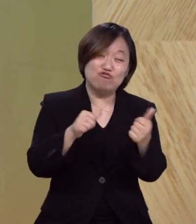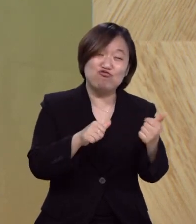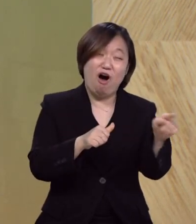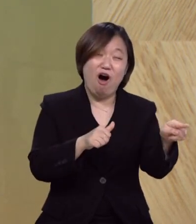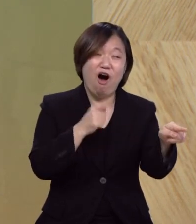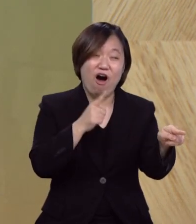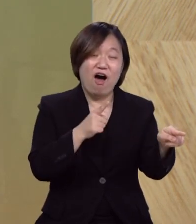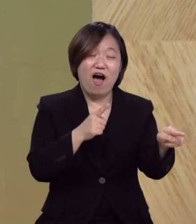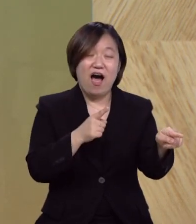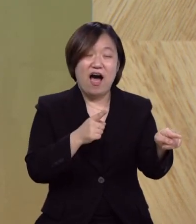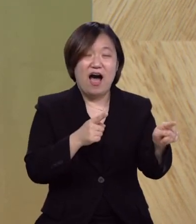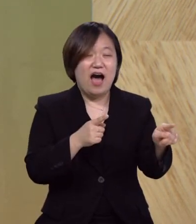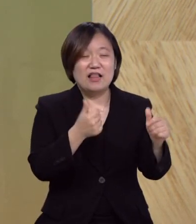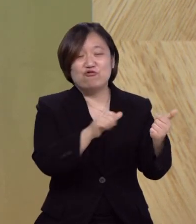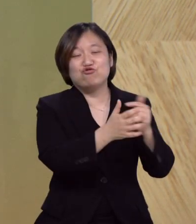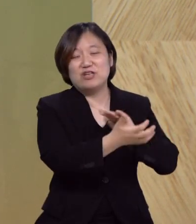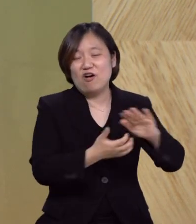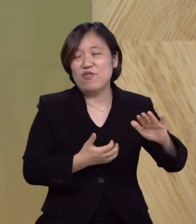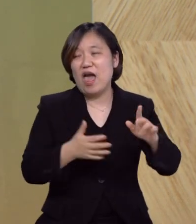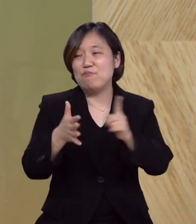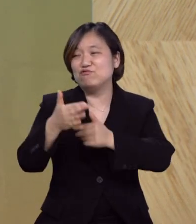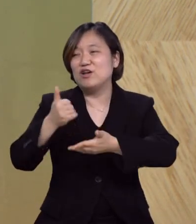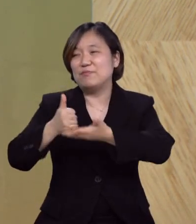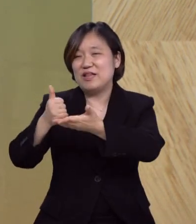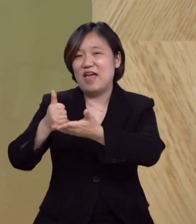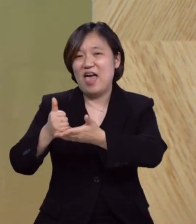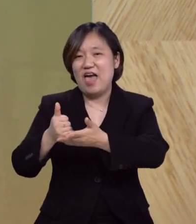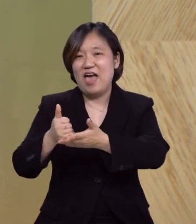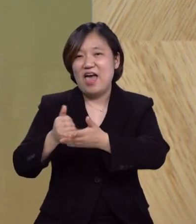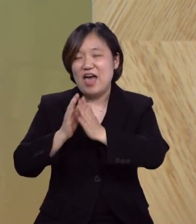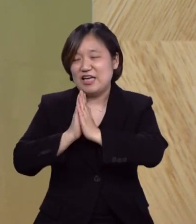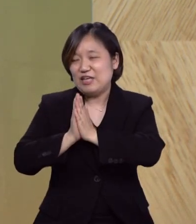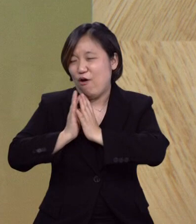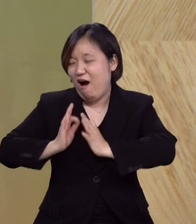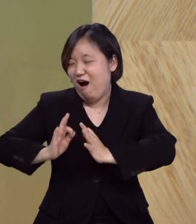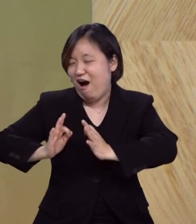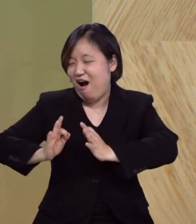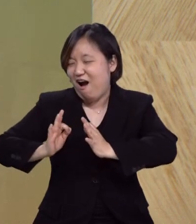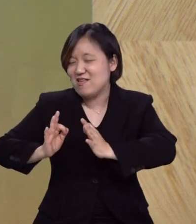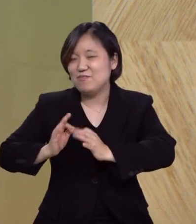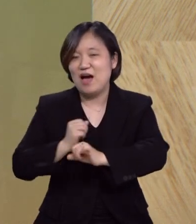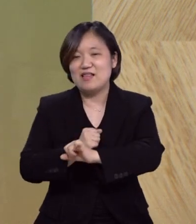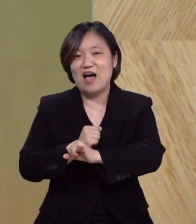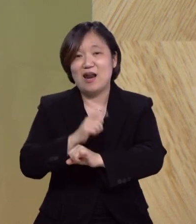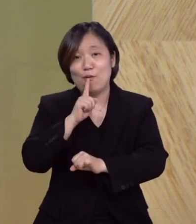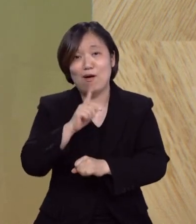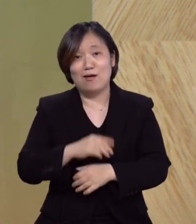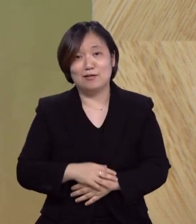아유 부처님한테 원없이 기도해보자 내가 목숨 걸고 기도 한번 해보자